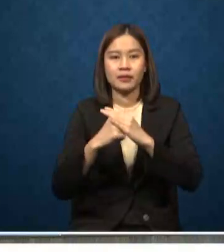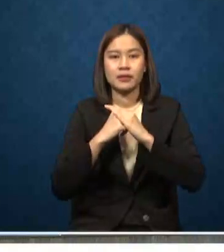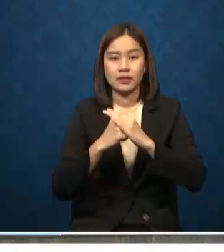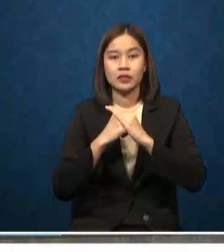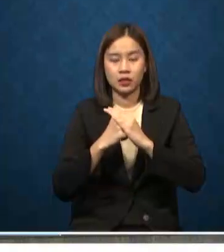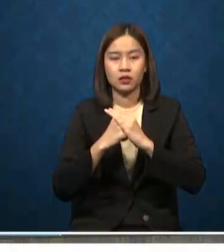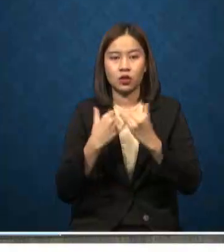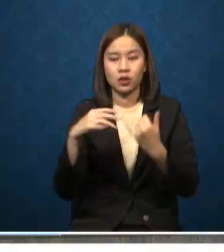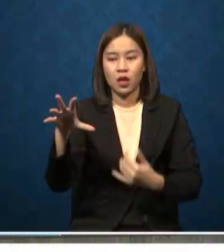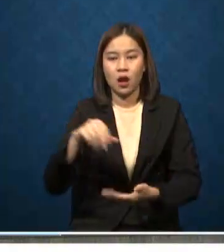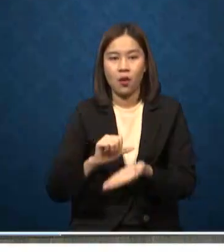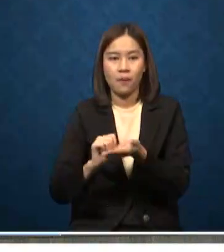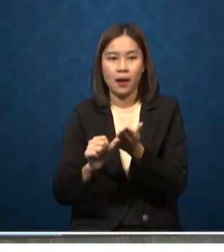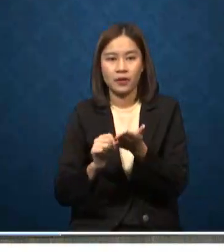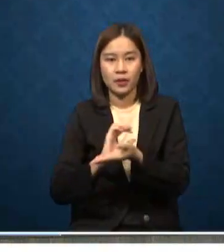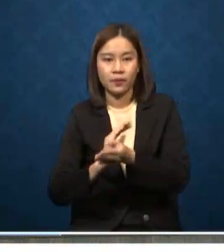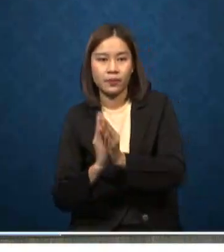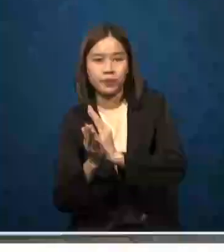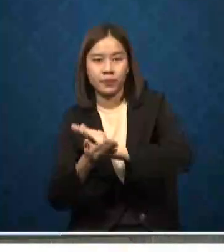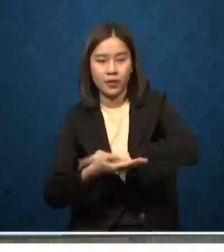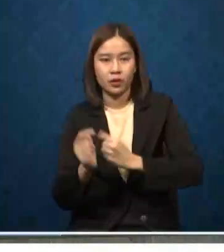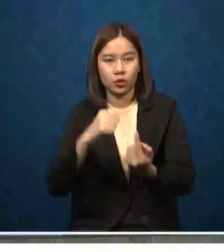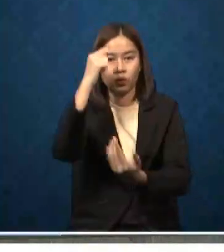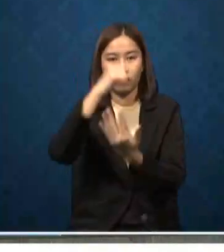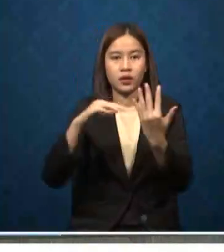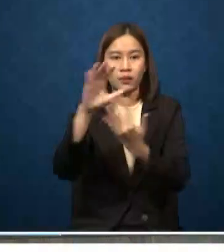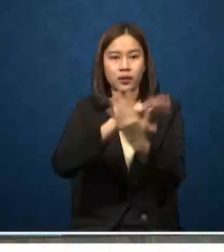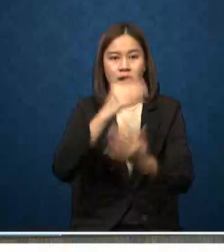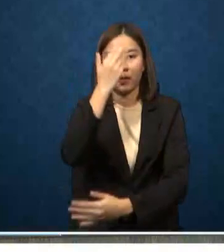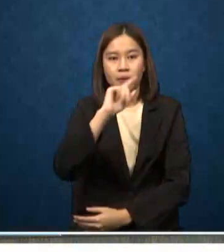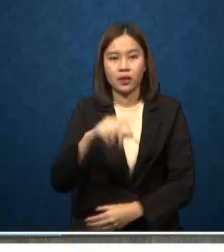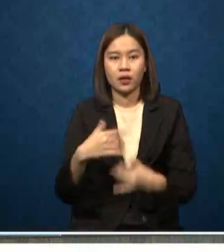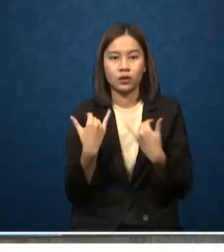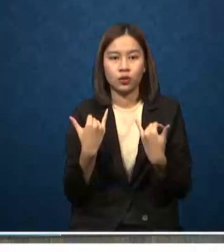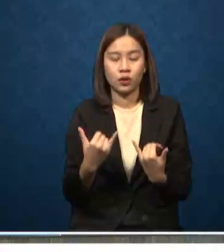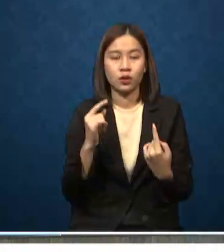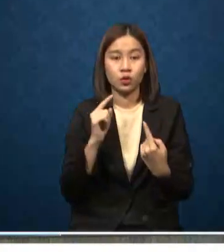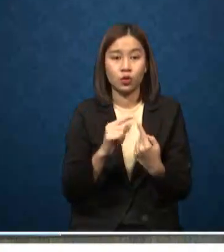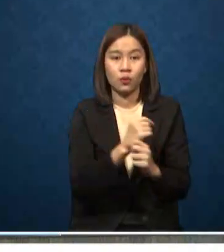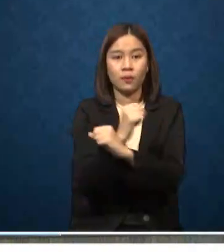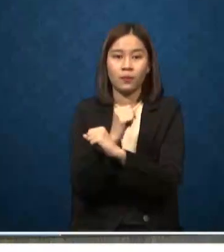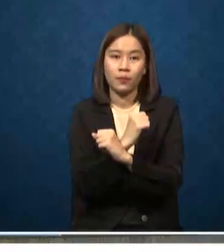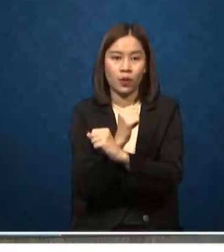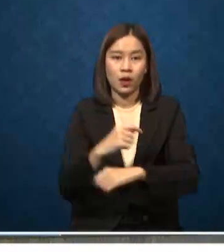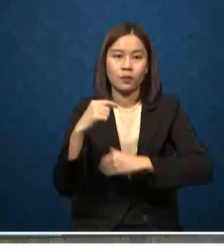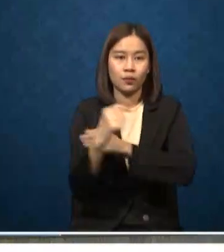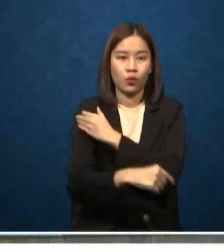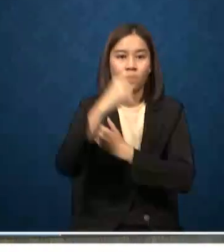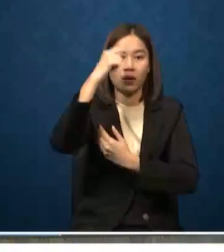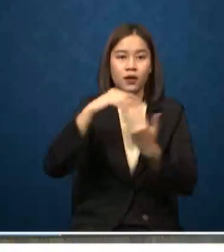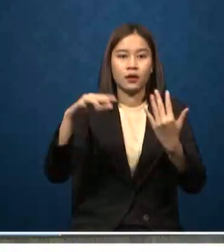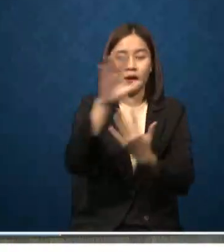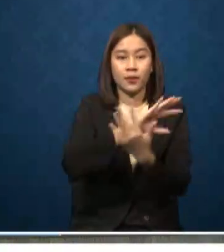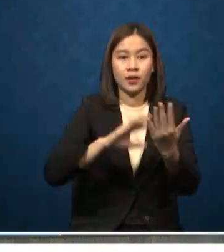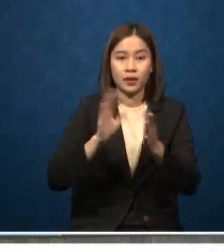มาปรับใช้ในประเทศไทยด้วยเหตุที่ในปัจจุบันนี้เรื่องการต่อต้านการทุจริตในประเทศไทย